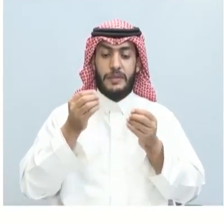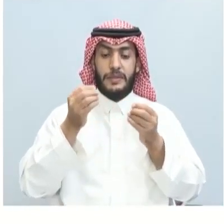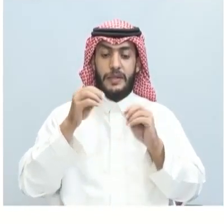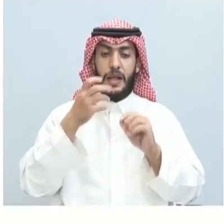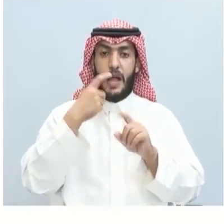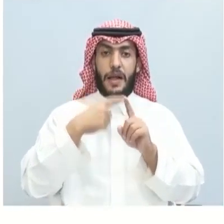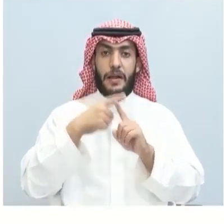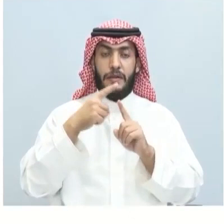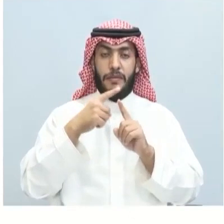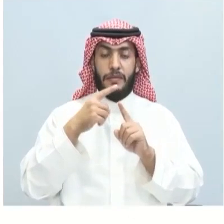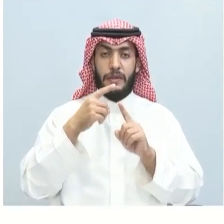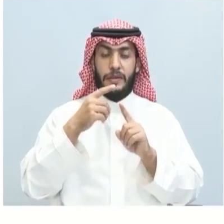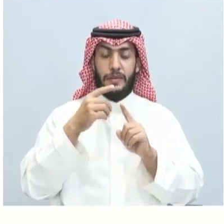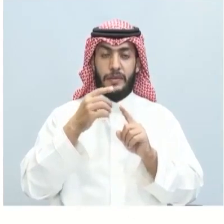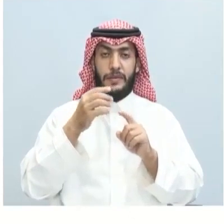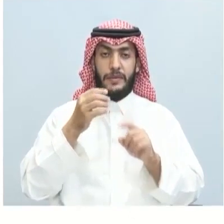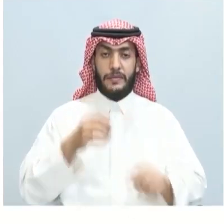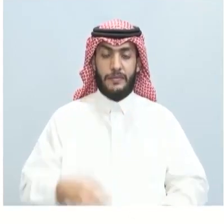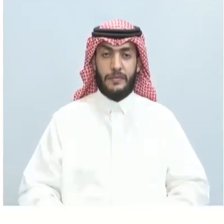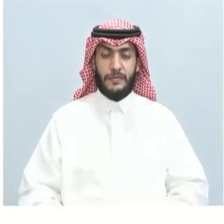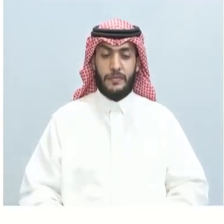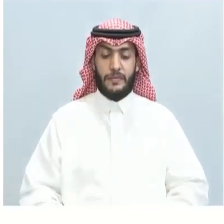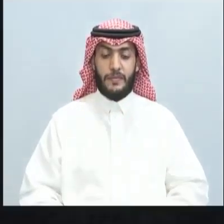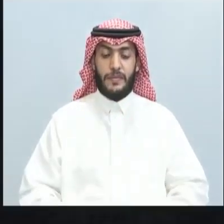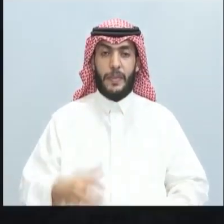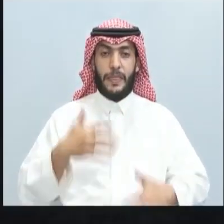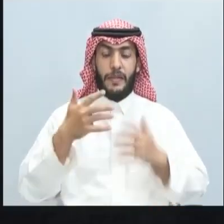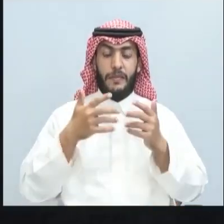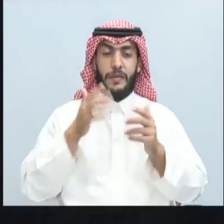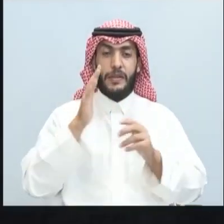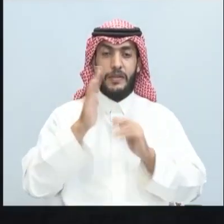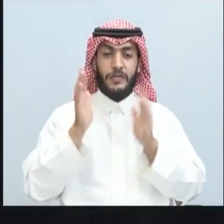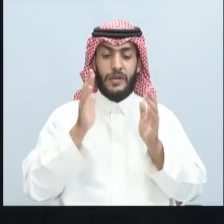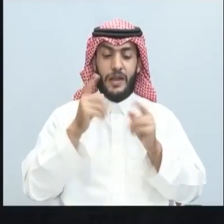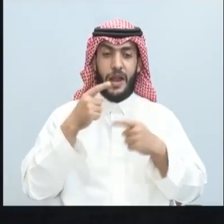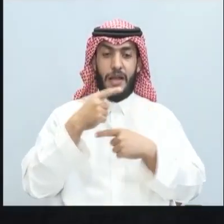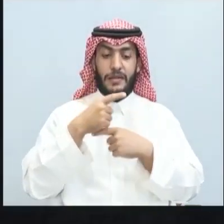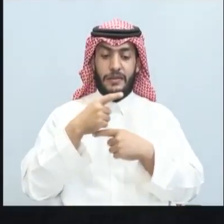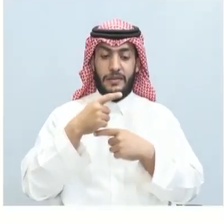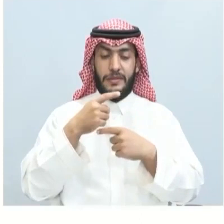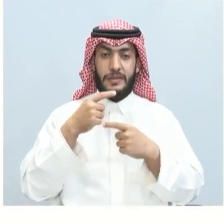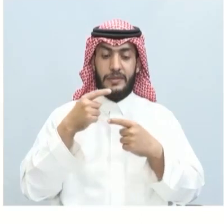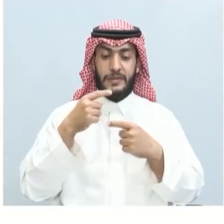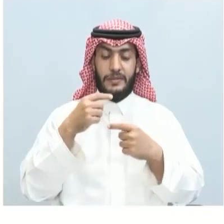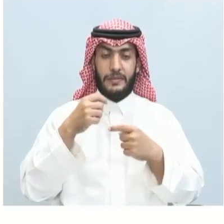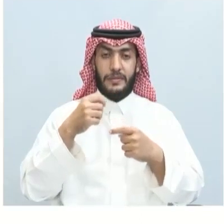الحراره بزياده درجه الحراره يكون التفاعل بالاتجاه العكسي ليعطي